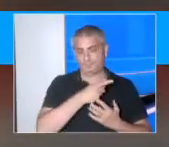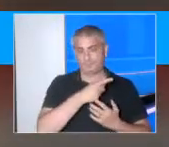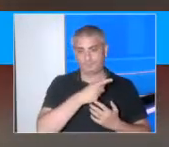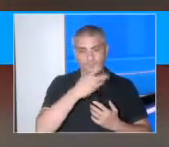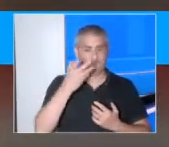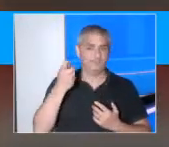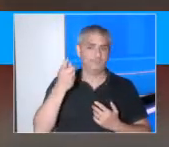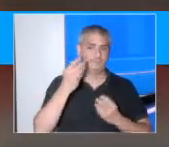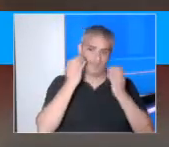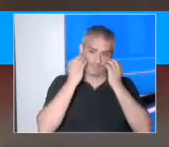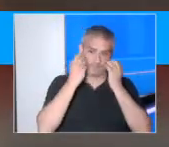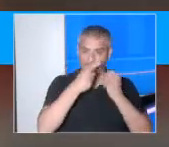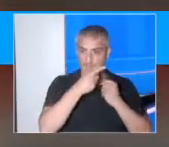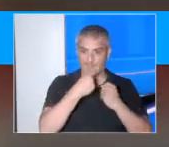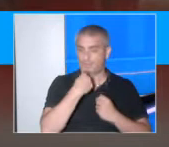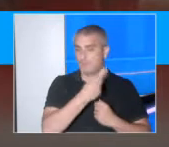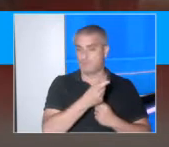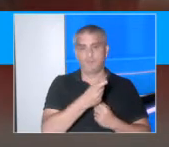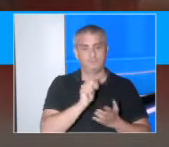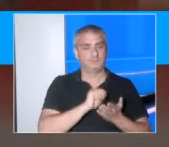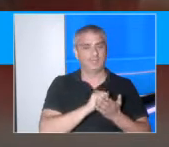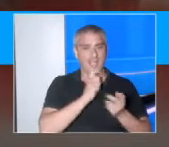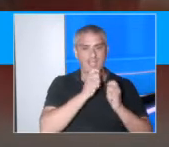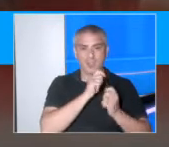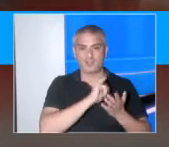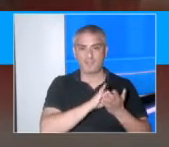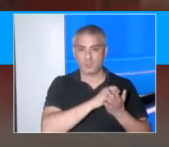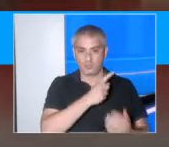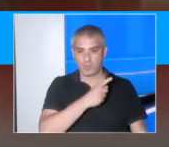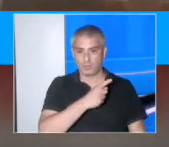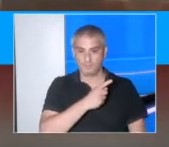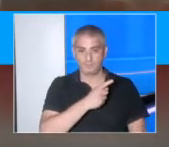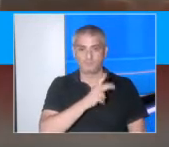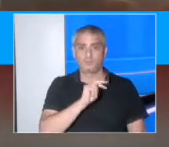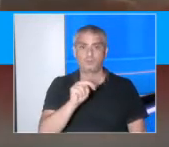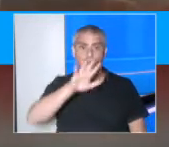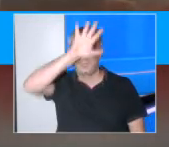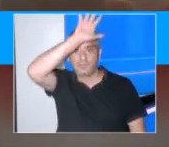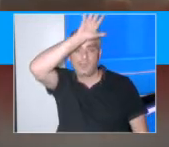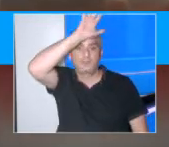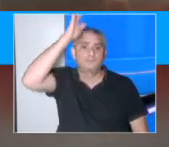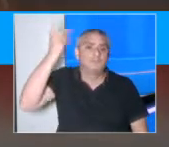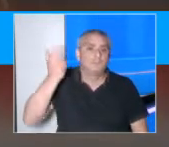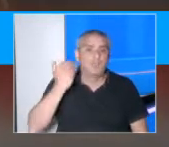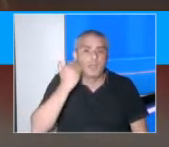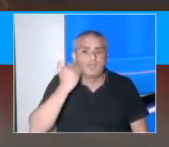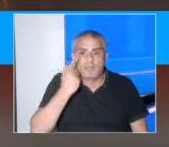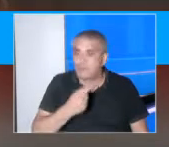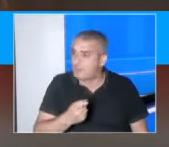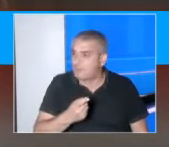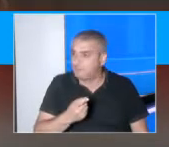שלו לניו יורק טיימס באופן שאיננו משתמע לשתי פנים. בנושא האיראני, תראה, האמריקאים